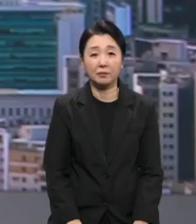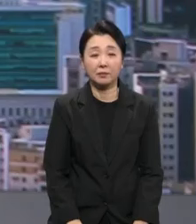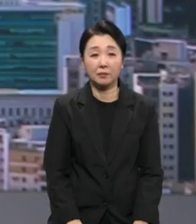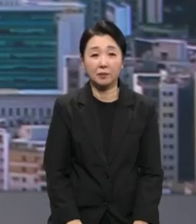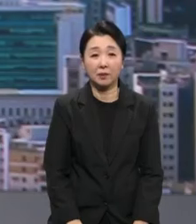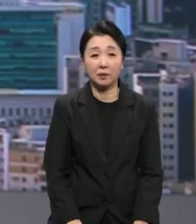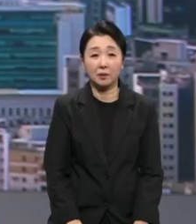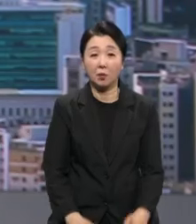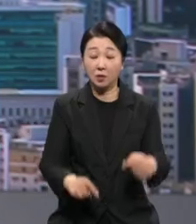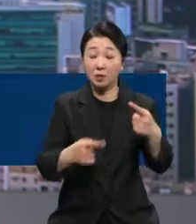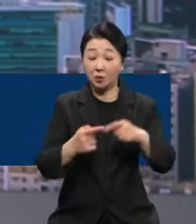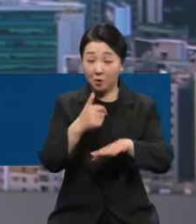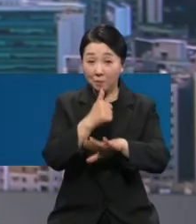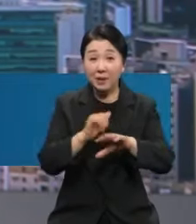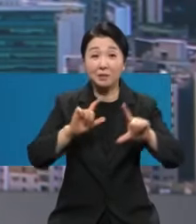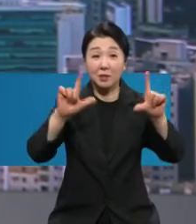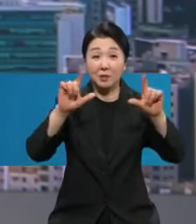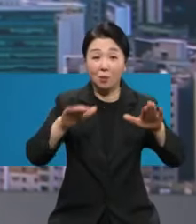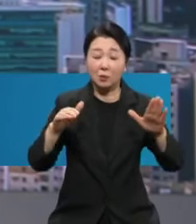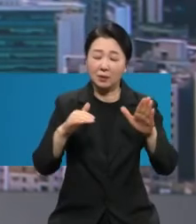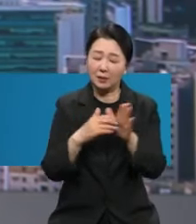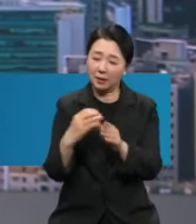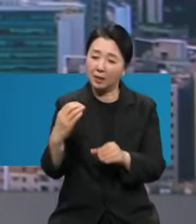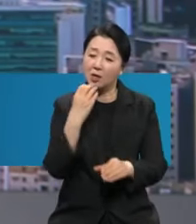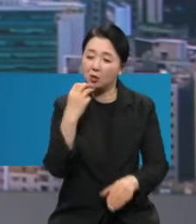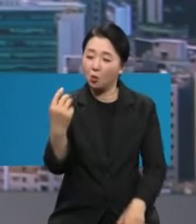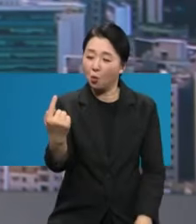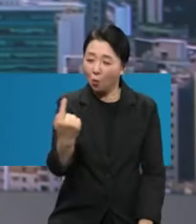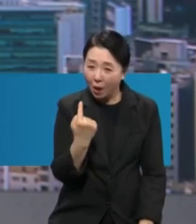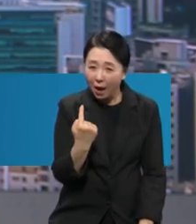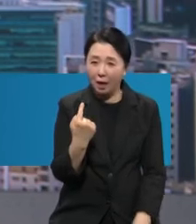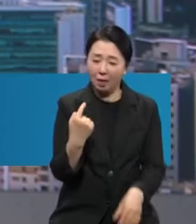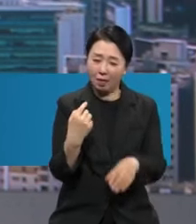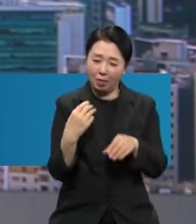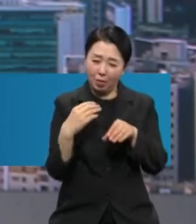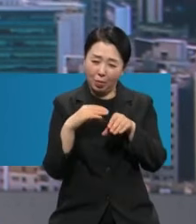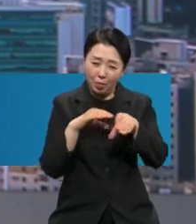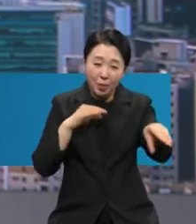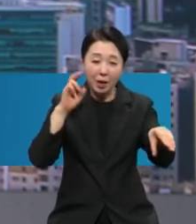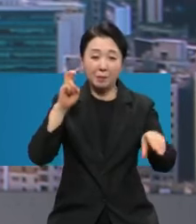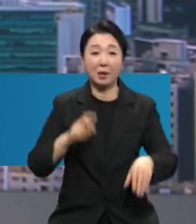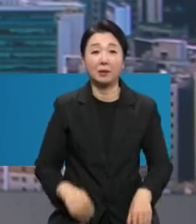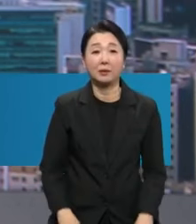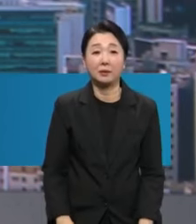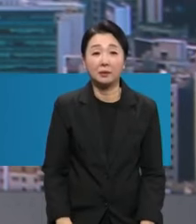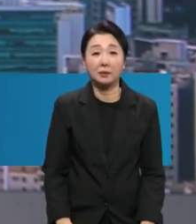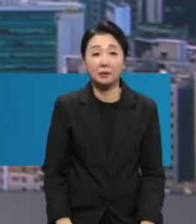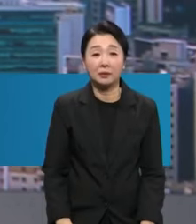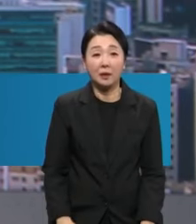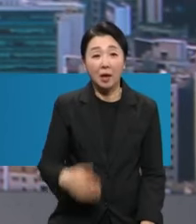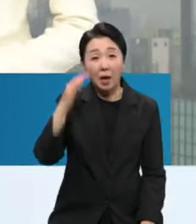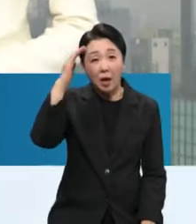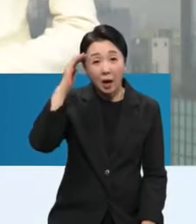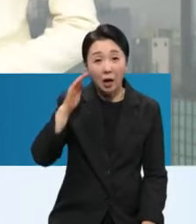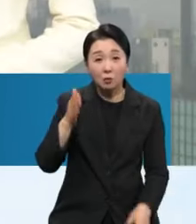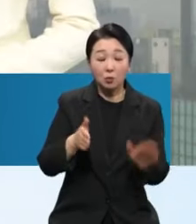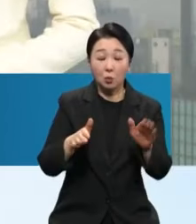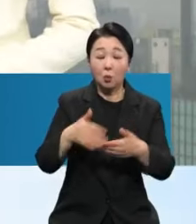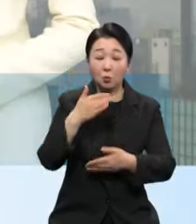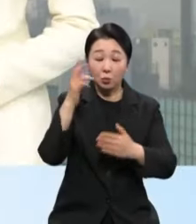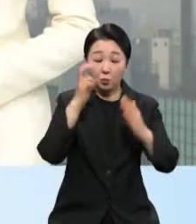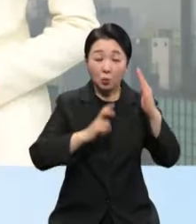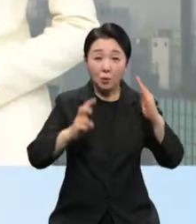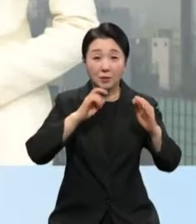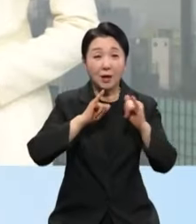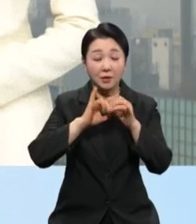설연휴 마지막 날입니다 오늘까진 귀경 차량으로 도로 혼잡이 예상되는데요 도로 교통 공사를 연결해 지금 도로 상황